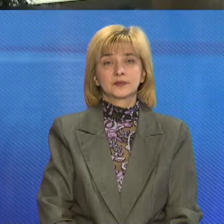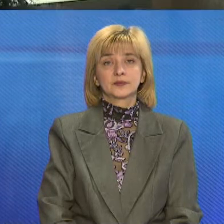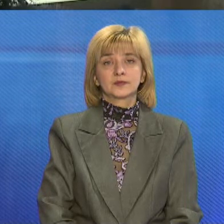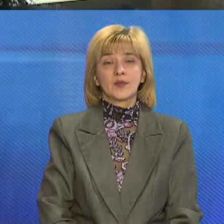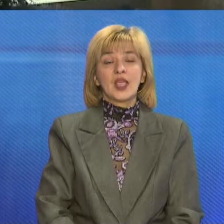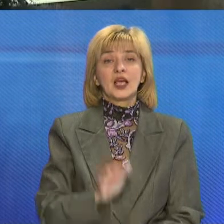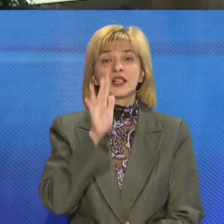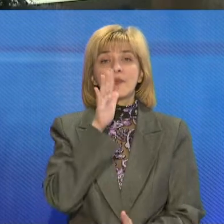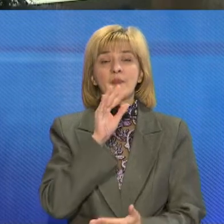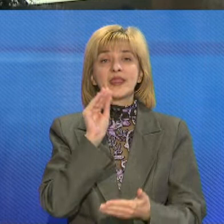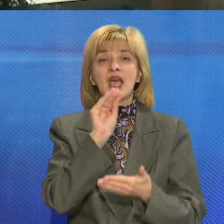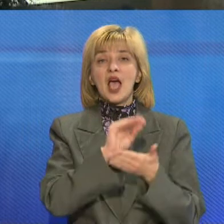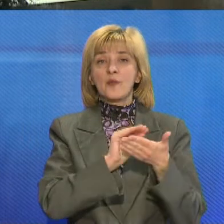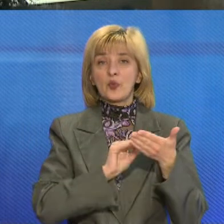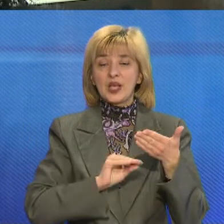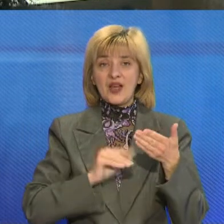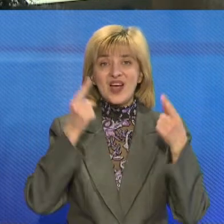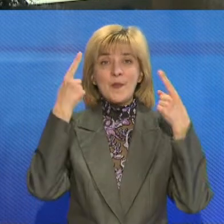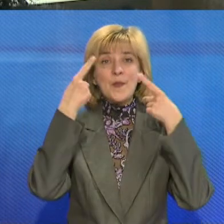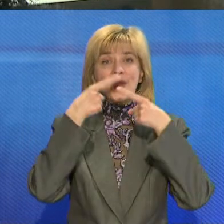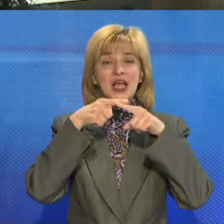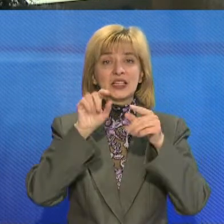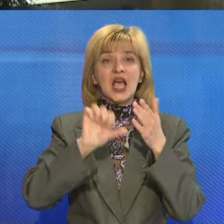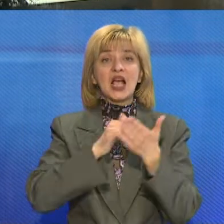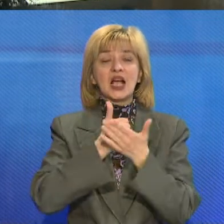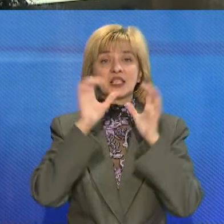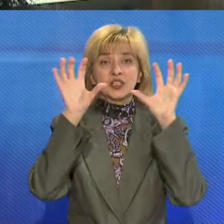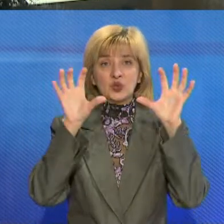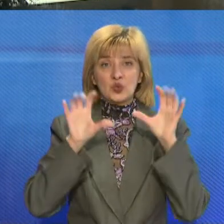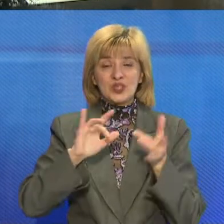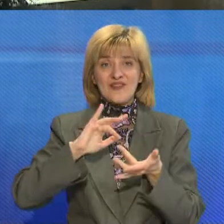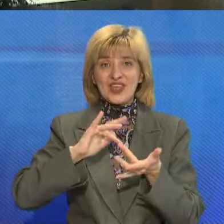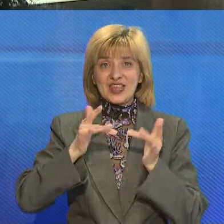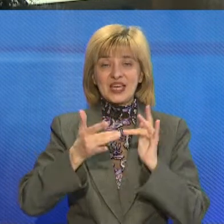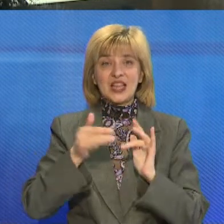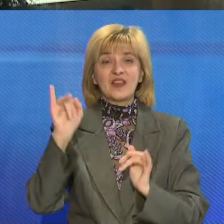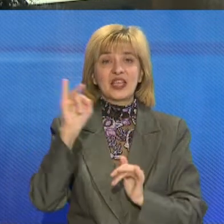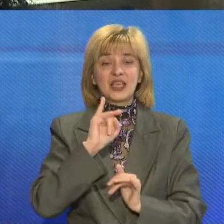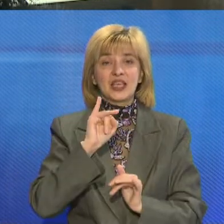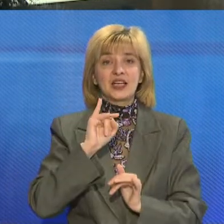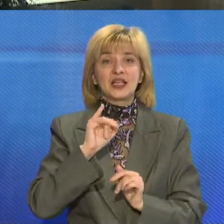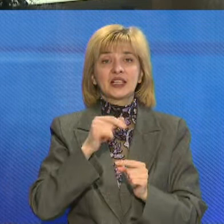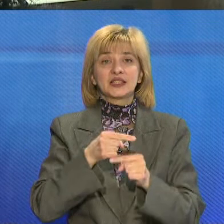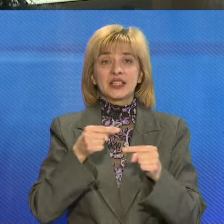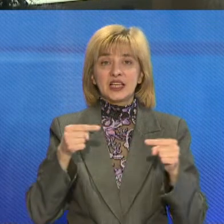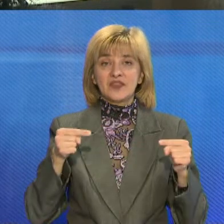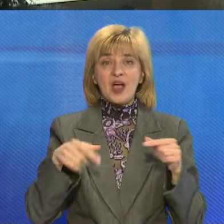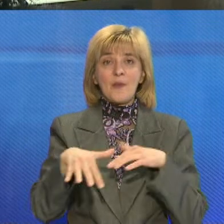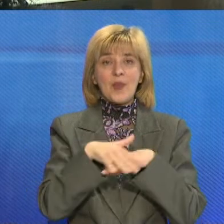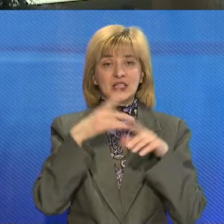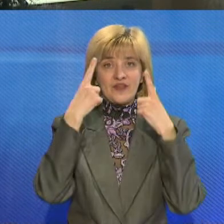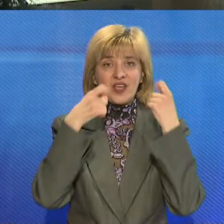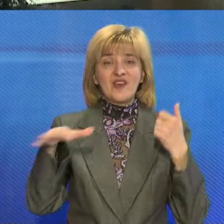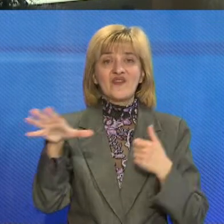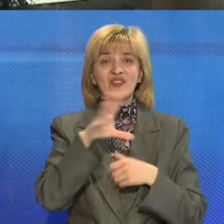С момента опубликования проекта Конституции в сети интернет и в средствах массовой информации вся вертикаль